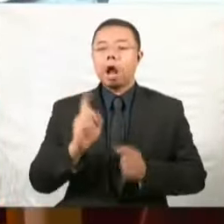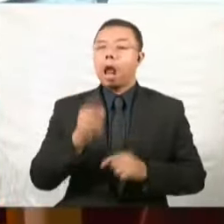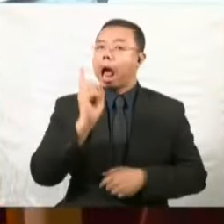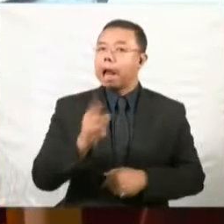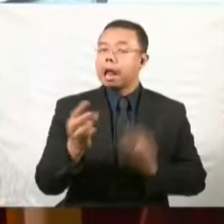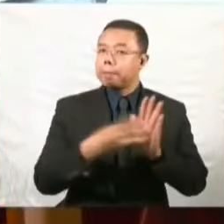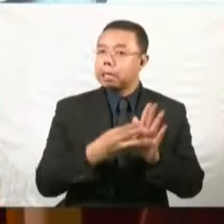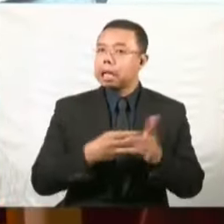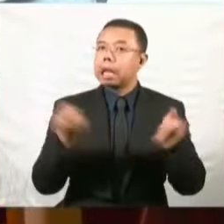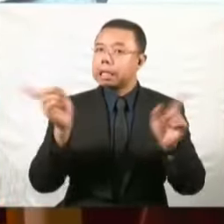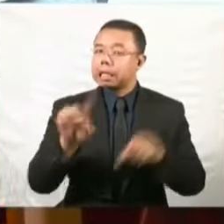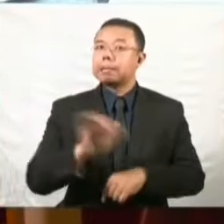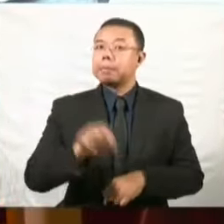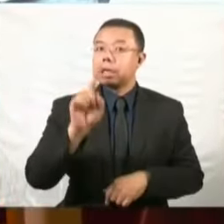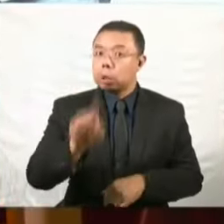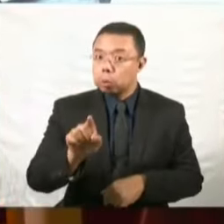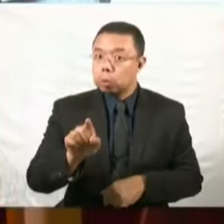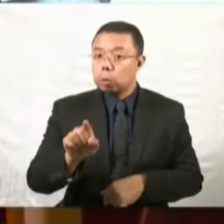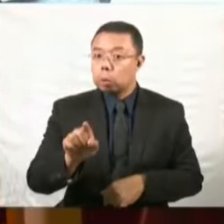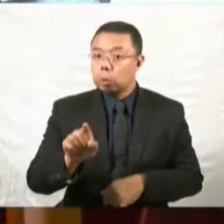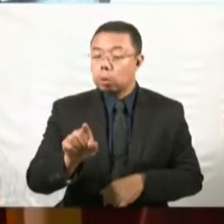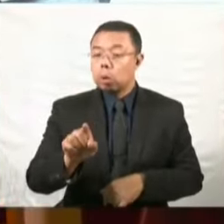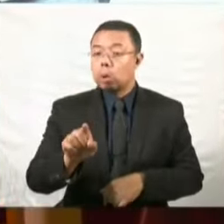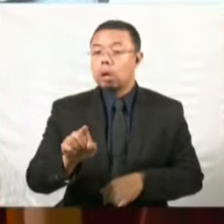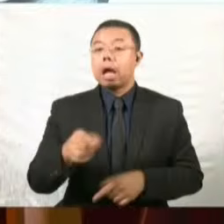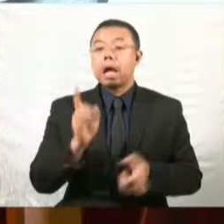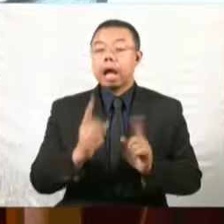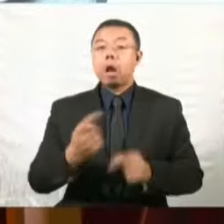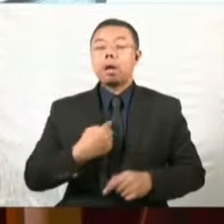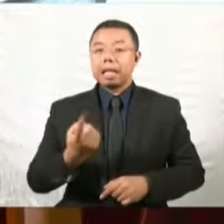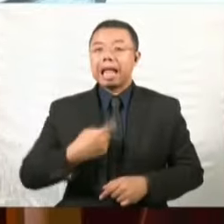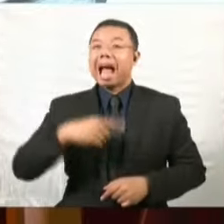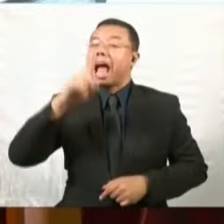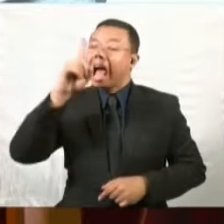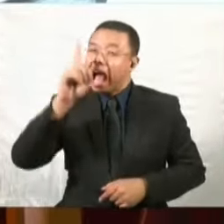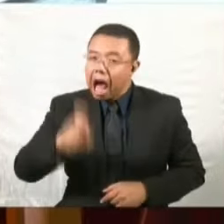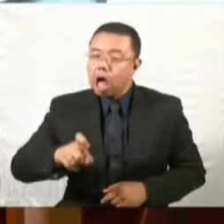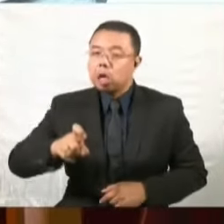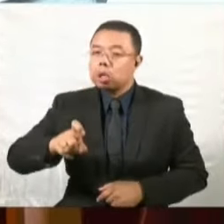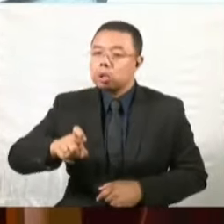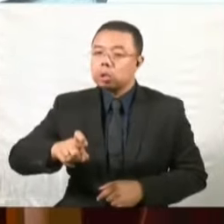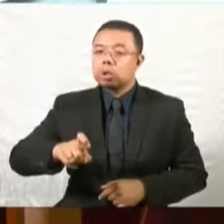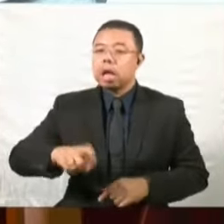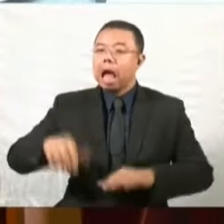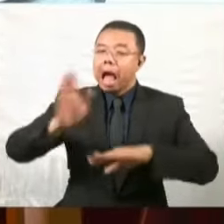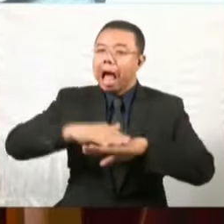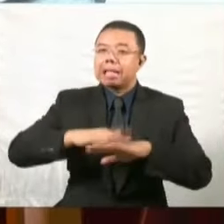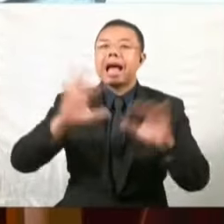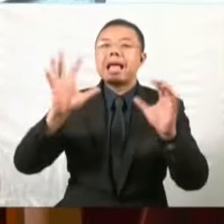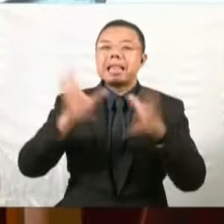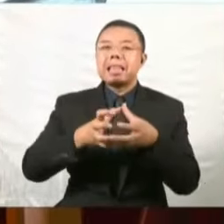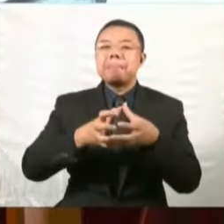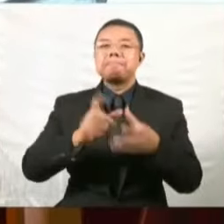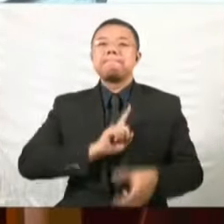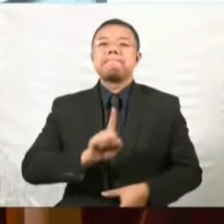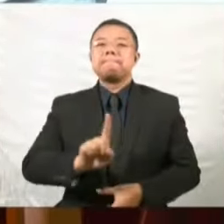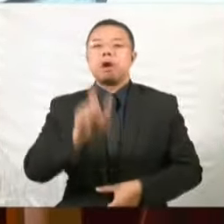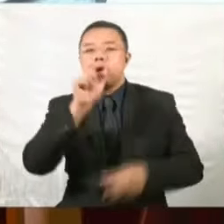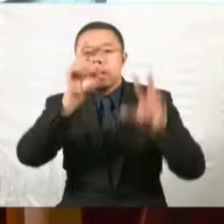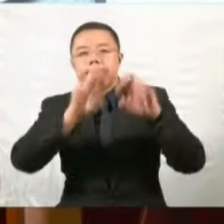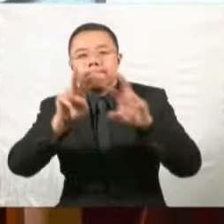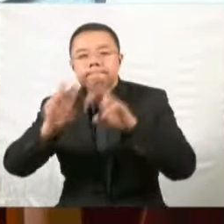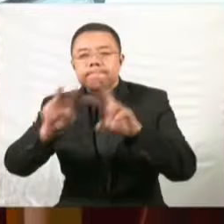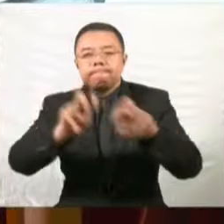sesuatu peristiwa yang demikian alangkah baiknya kalau kita mengambil mengajak tim independen untuk